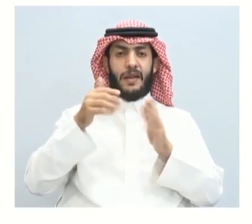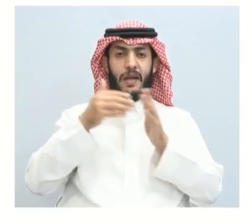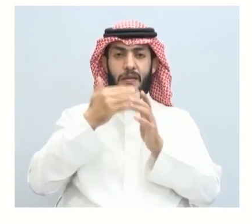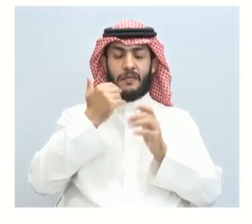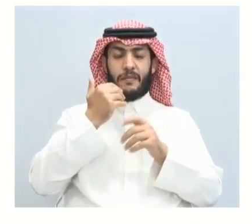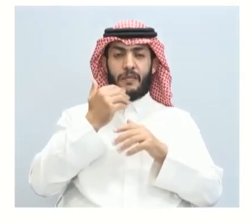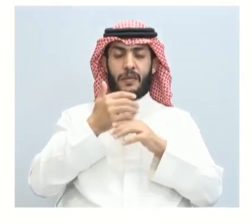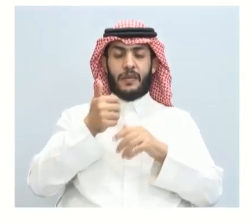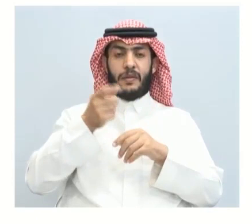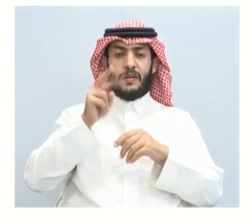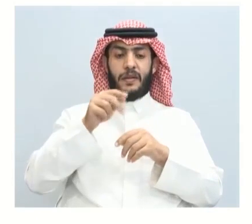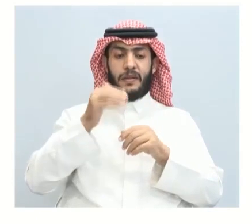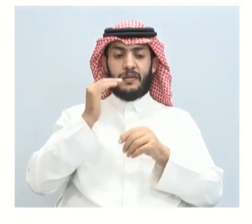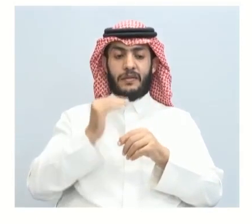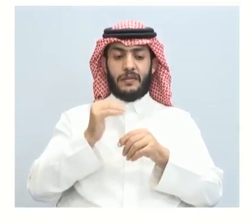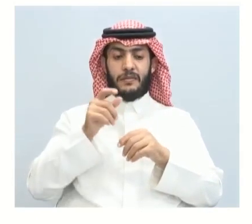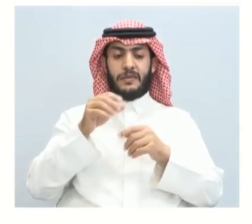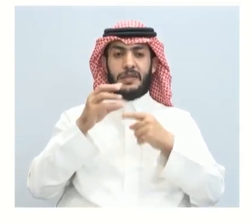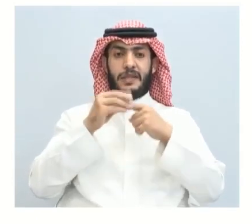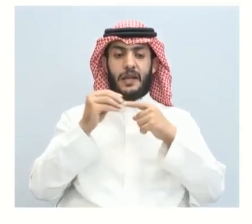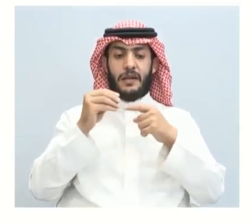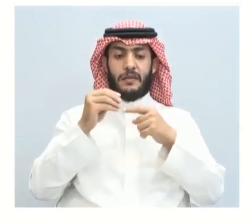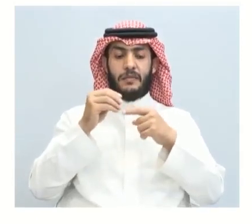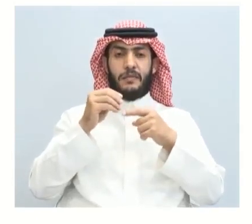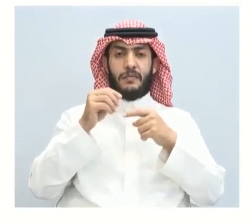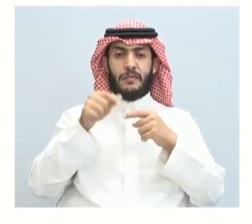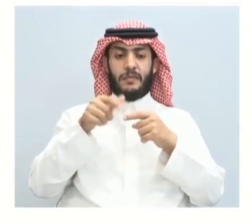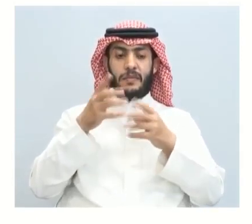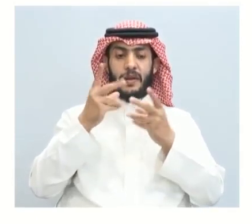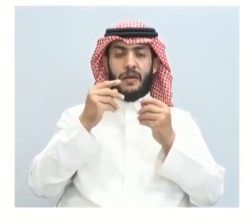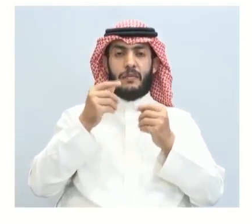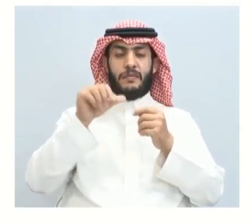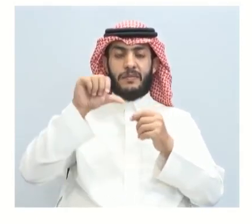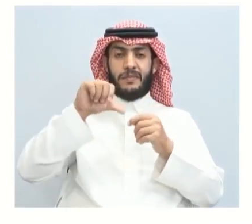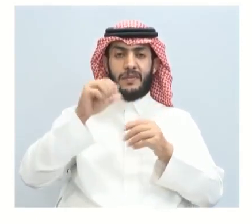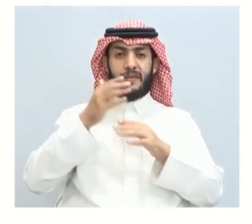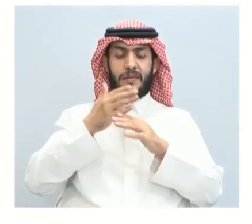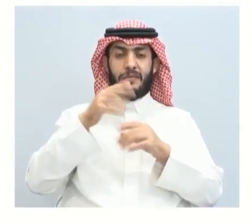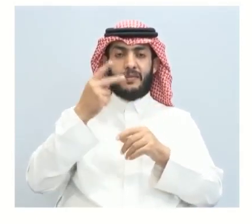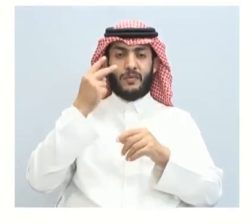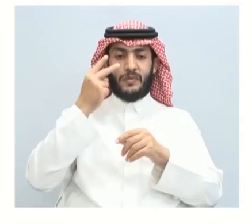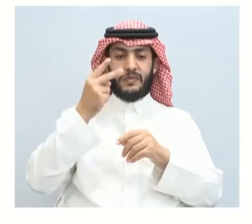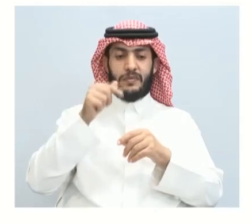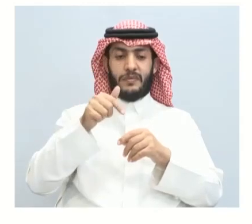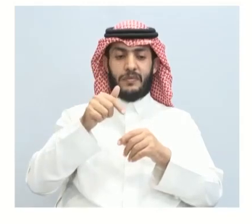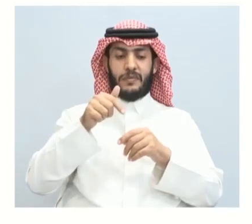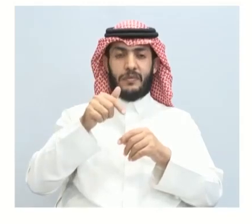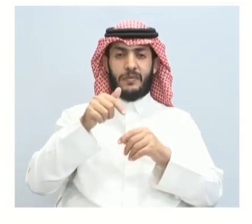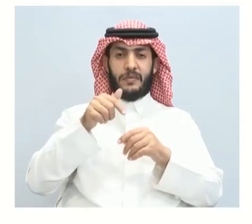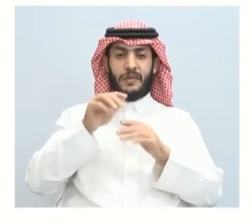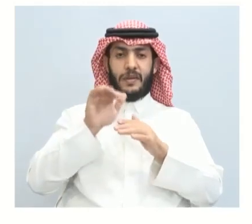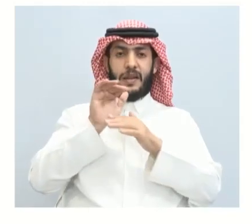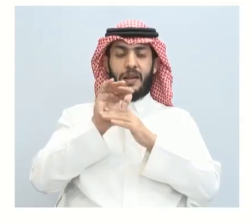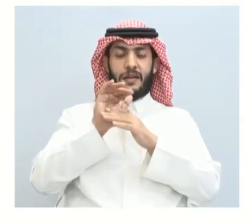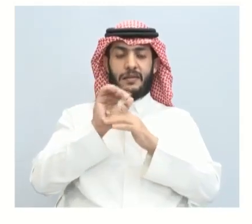نهايه او تذهب الى الاسفل فتصير سالب ما لا نهايه او تذهب الى رقم محدد راح نشوف ان شاء الله هذا في